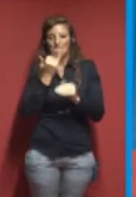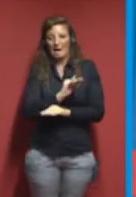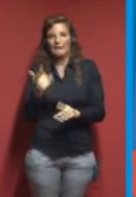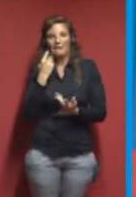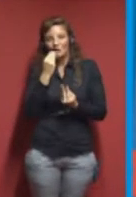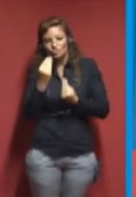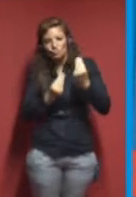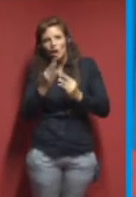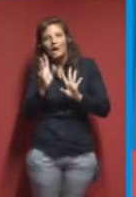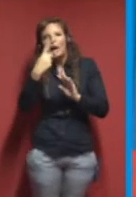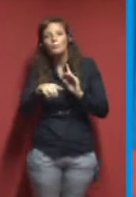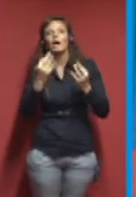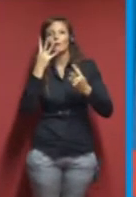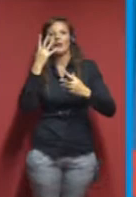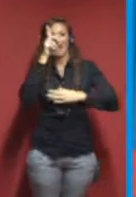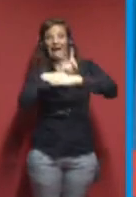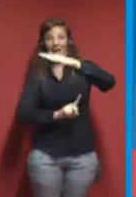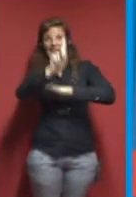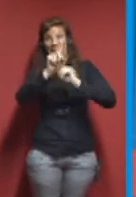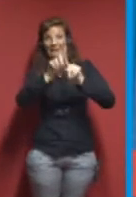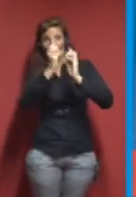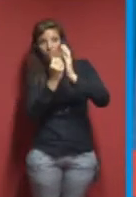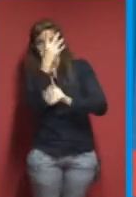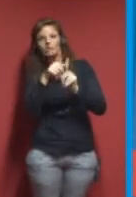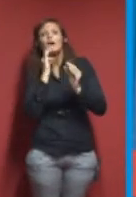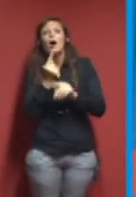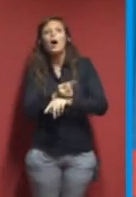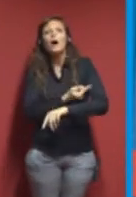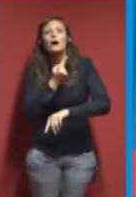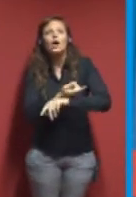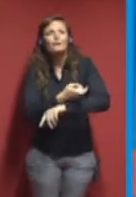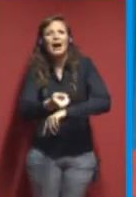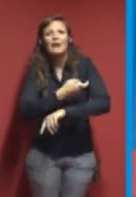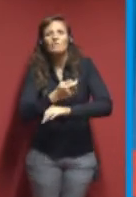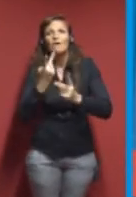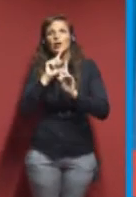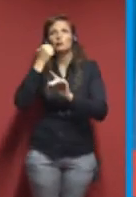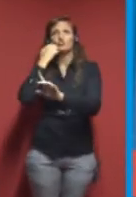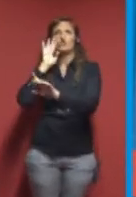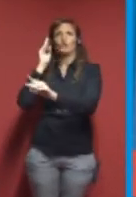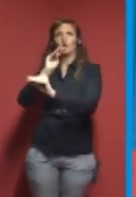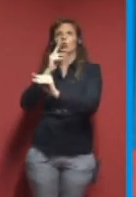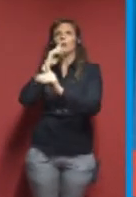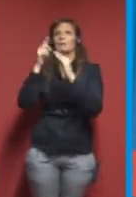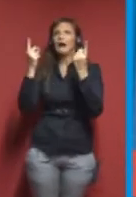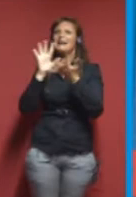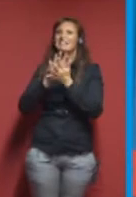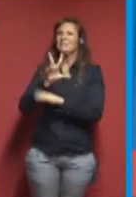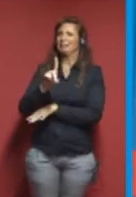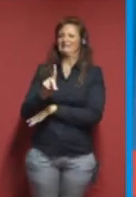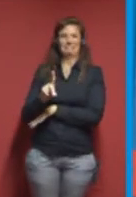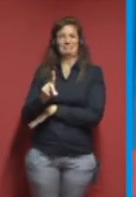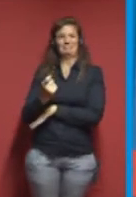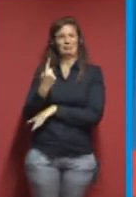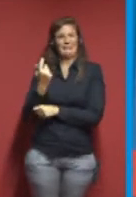creato da un avatar per ora e poi sono i genitori che chiedono cosa vuol dire la stampa in 3d mente le